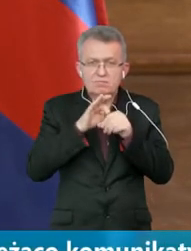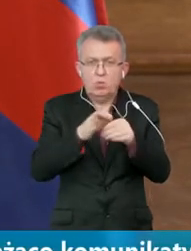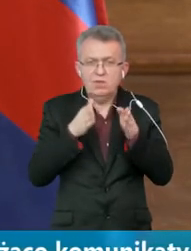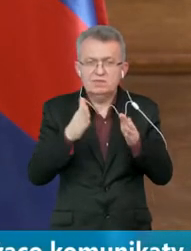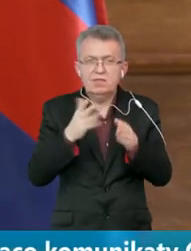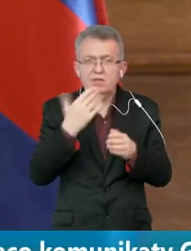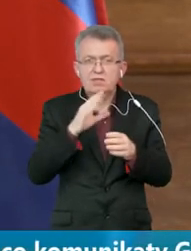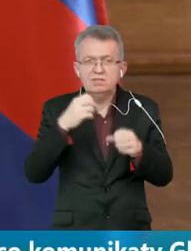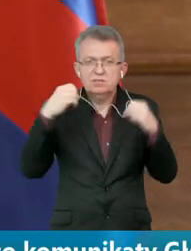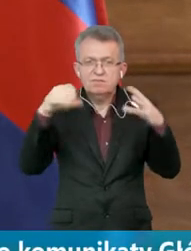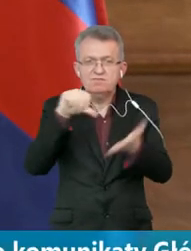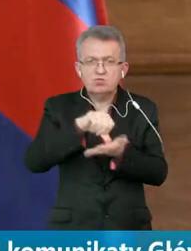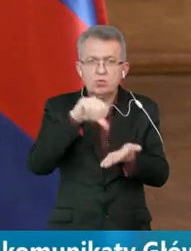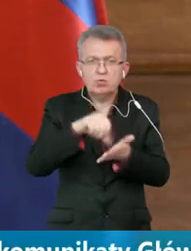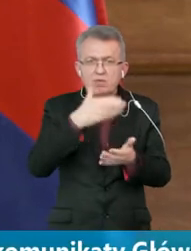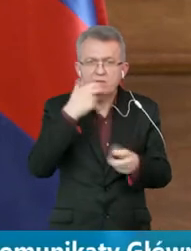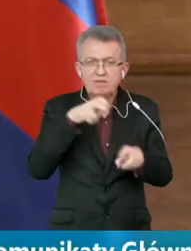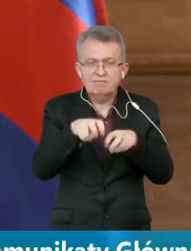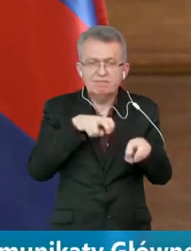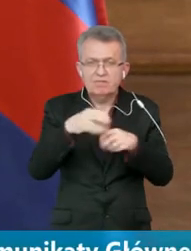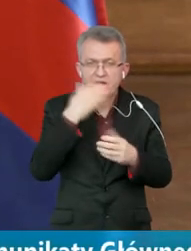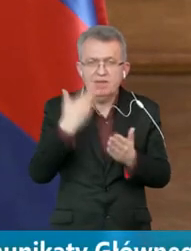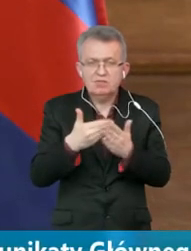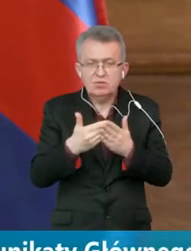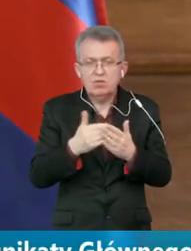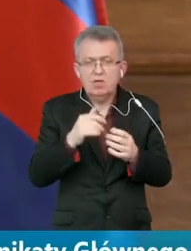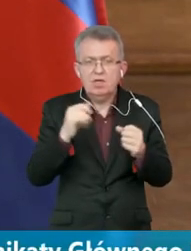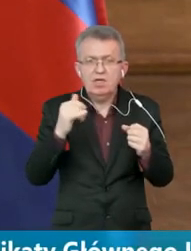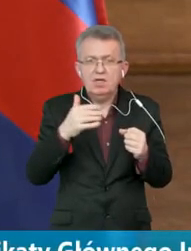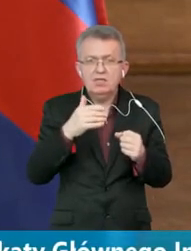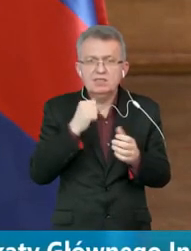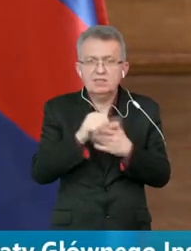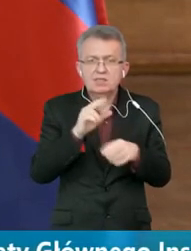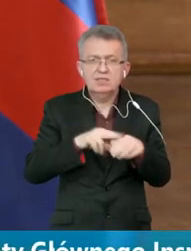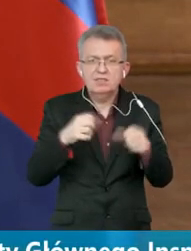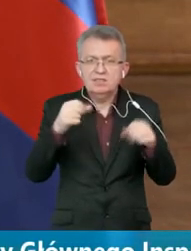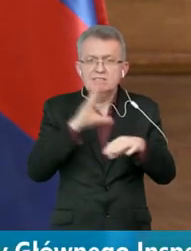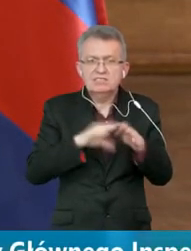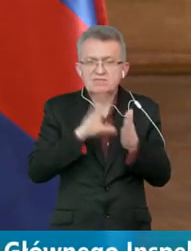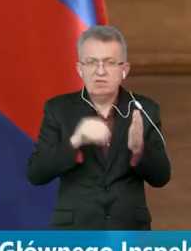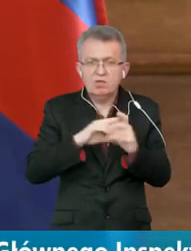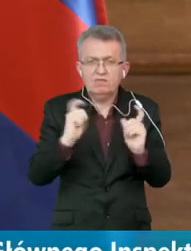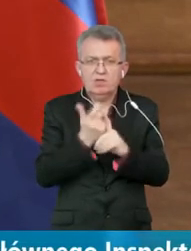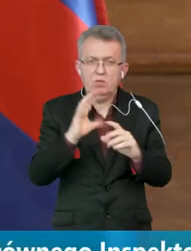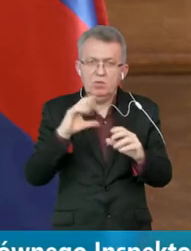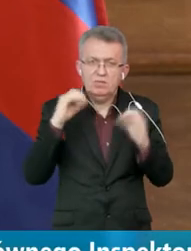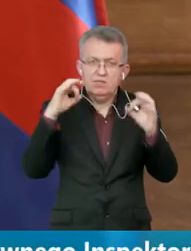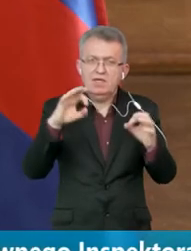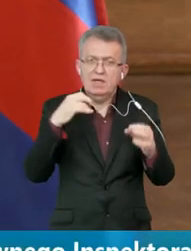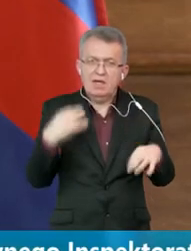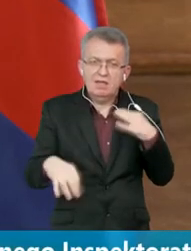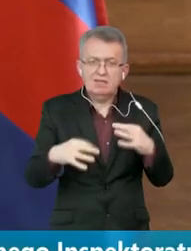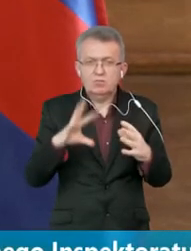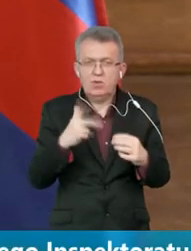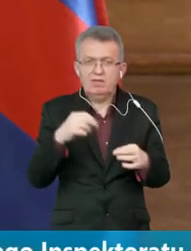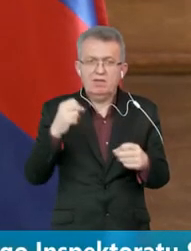Nie pomyślano o oświetleniu środkowej części pieszo-rowerowej, a wzdłuż alei postawiono zwykłe ocynkowane latarnie, jak są wszędzie, zamiast postawić na eleganckie stylizowane.